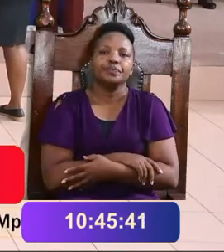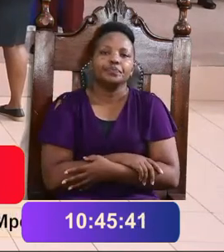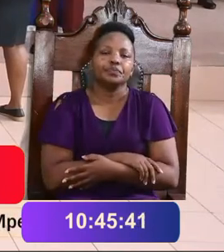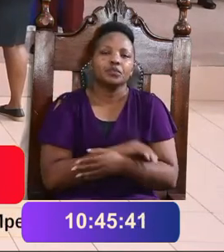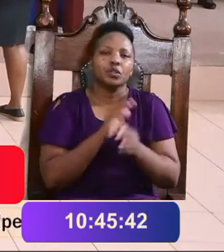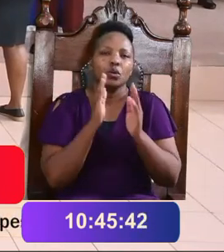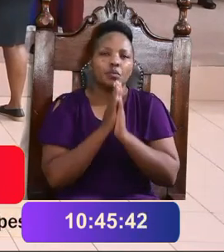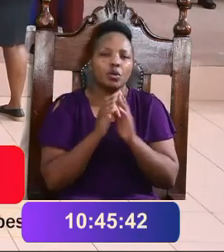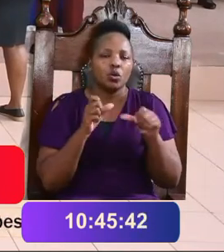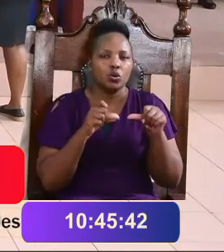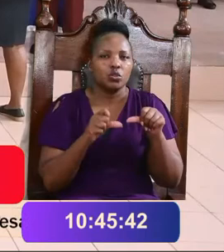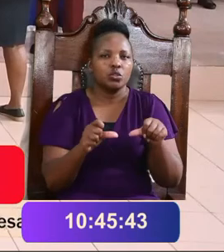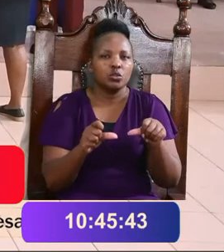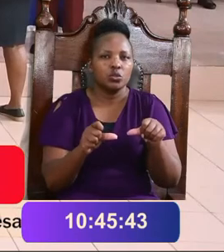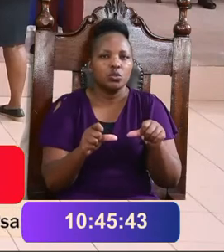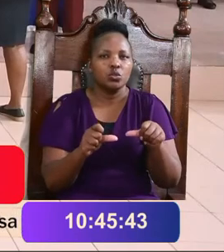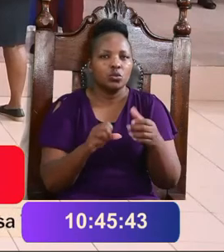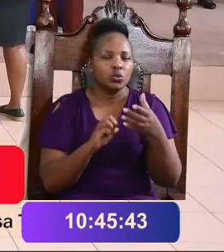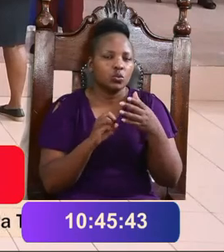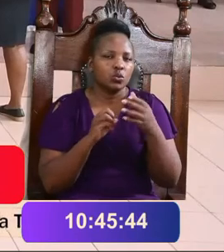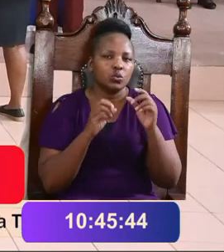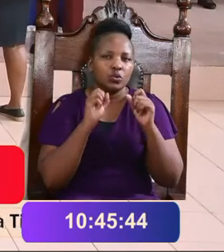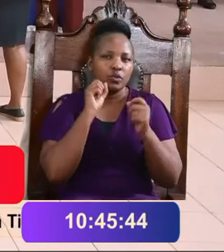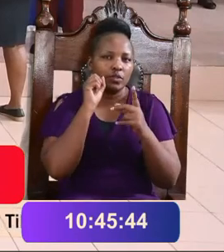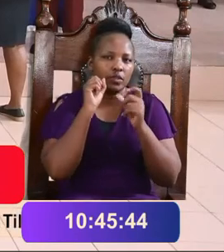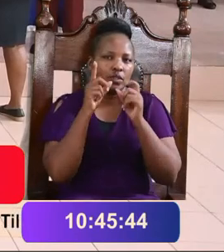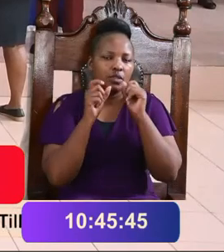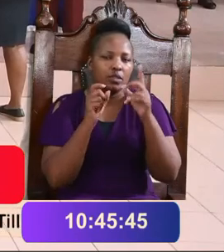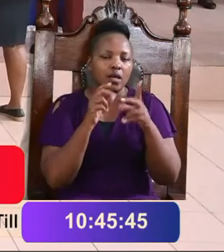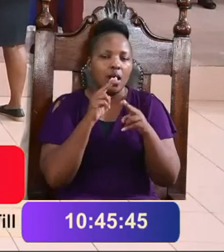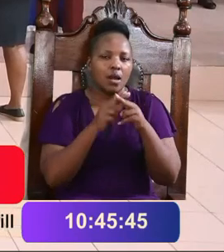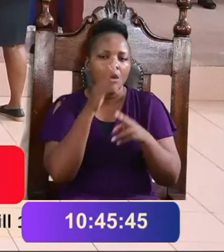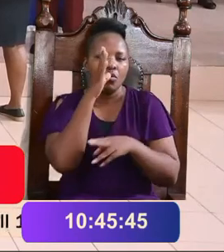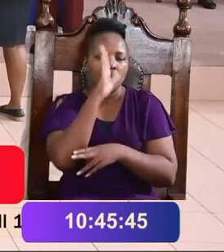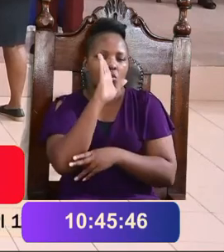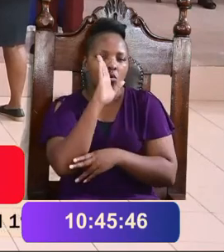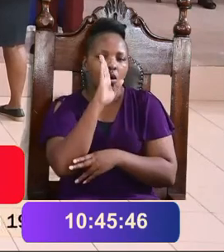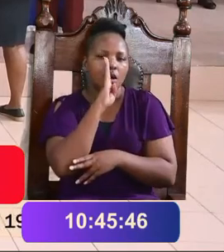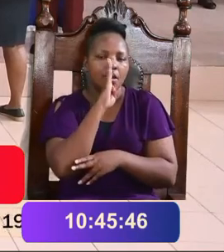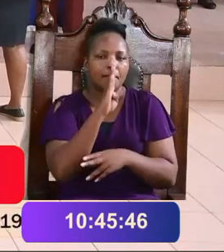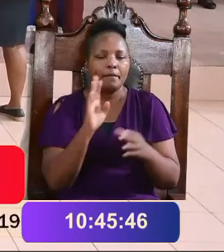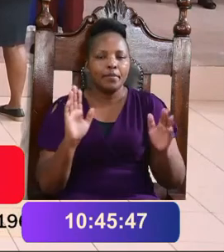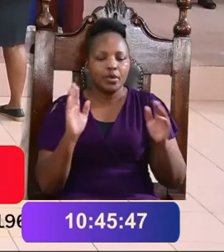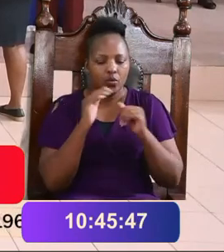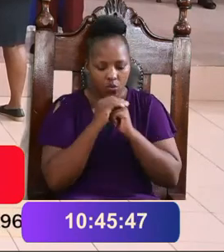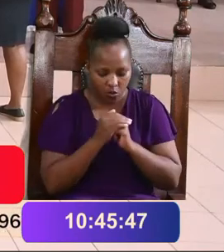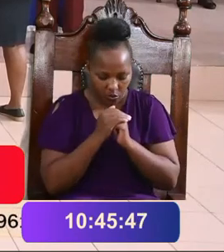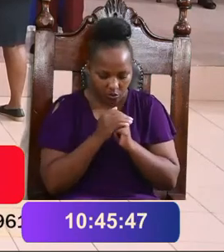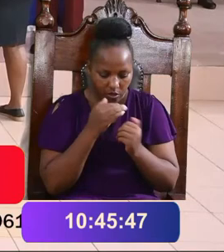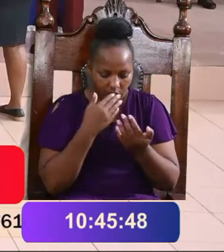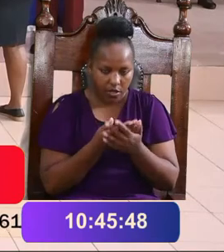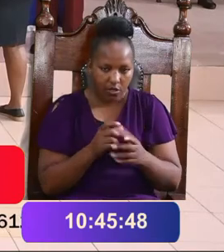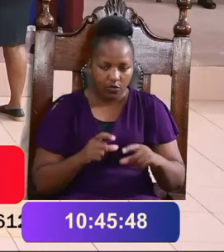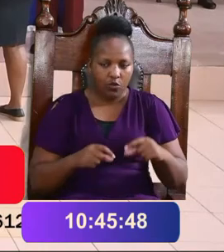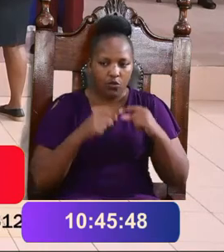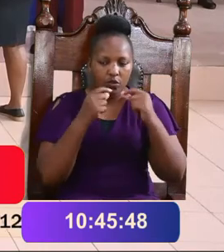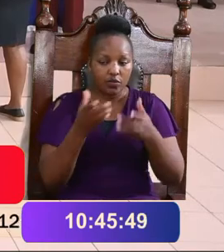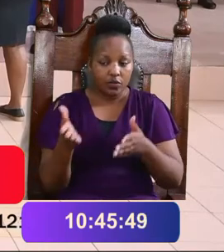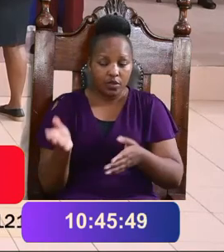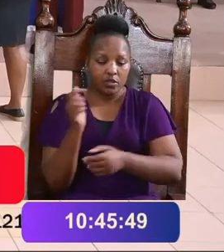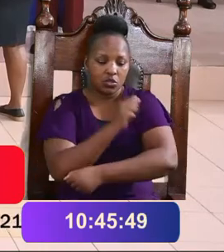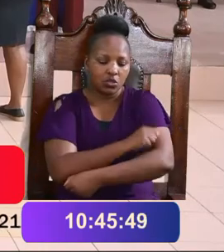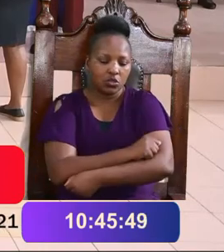Tunaomba ikazidi kuendelea kunawili, nalo jina lako likaendelea kuabudiwa. Tunakushukuru kwa sadaka ambayo wameleta